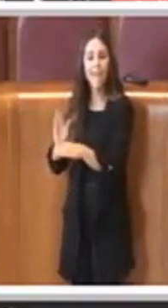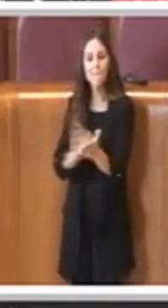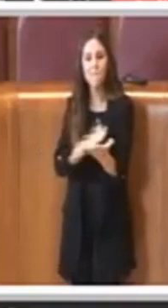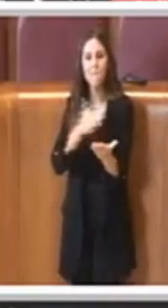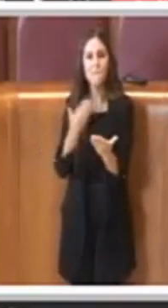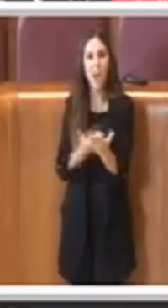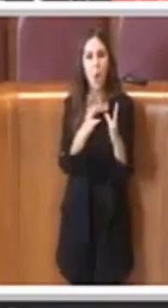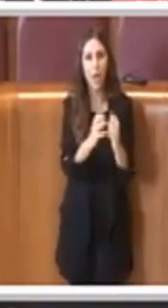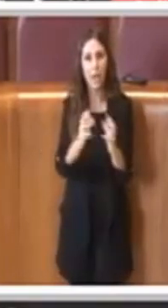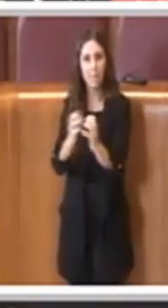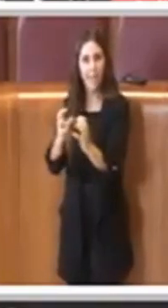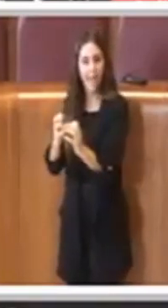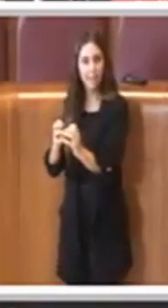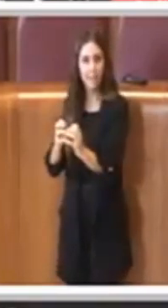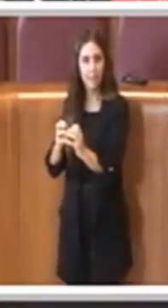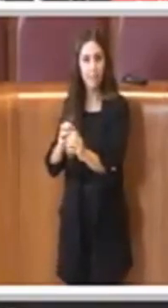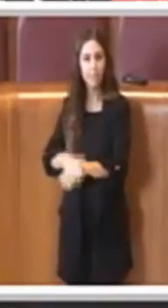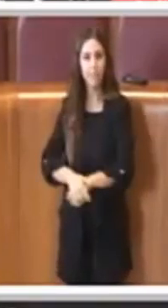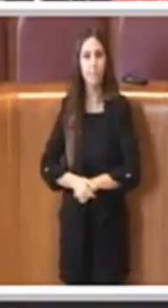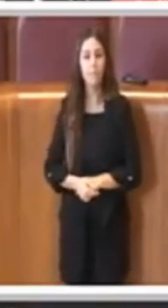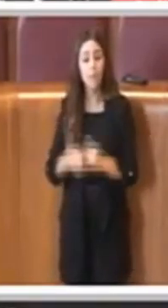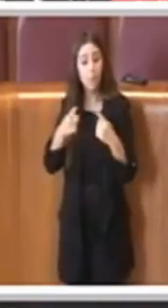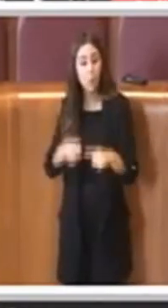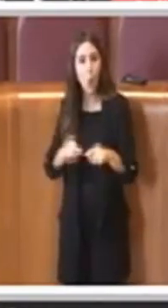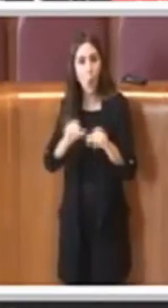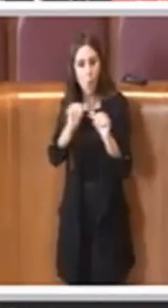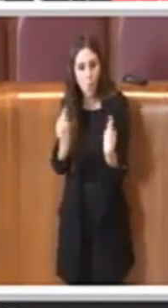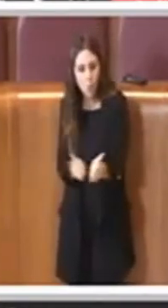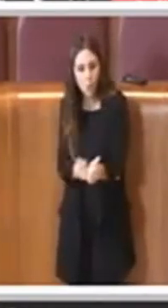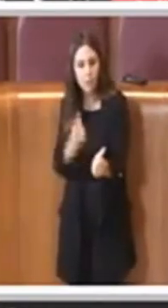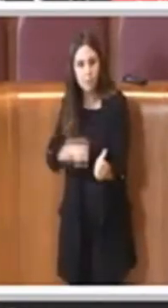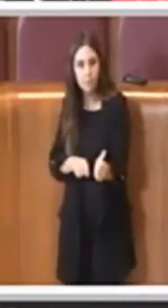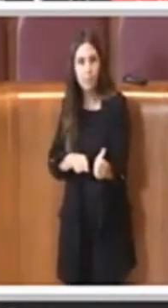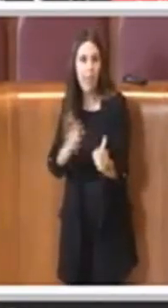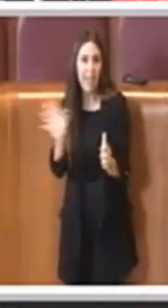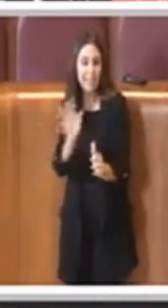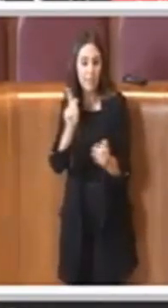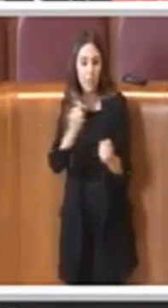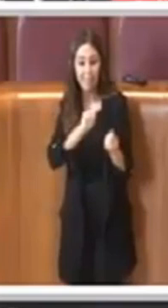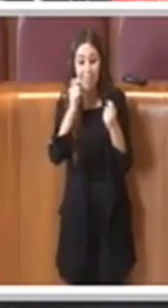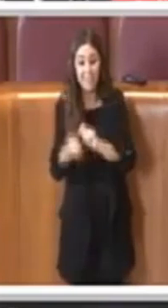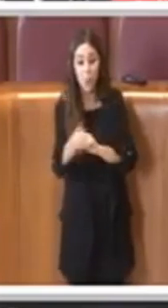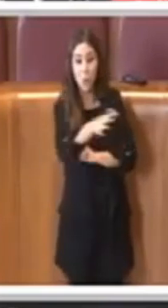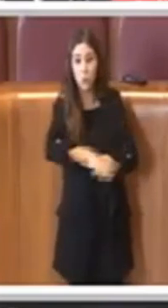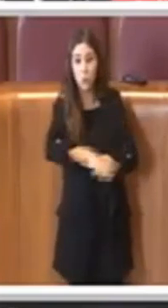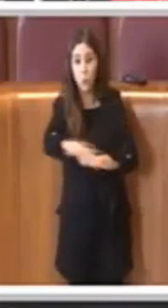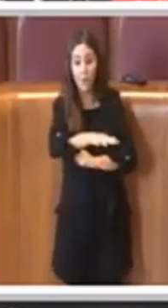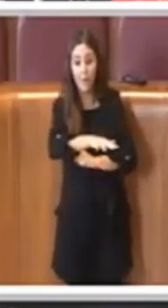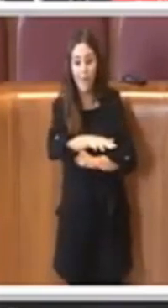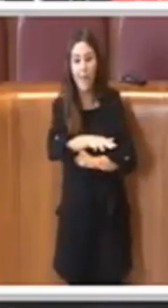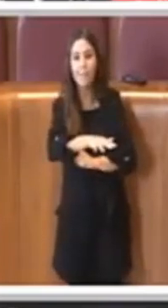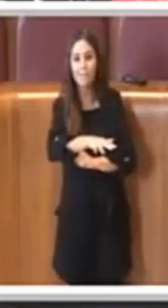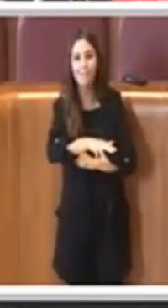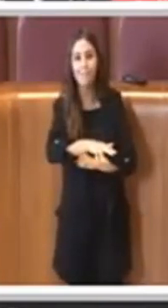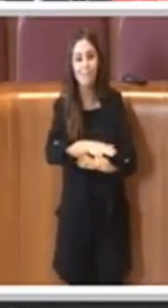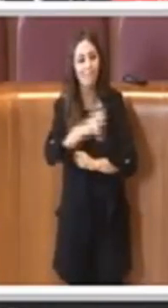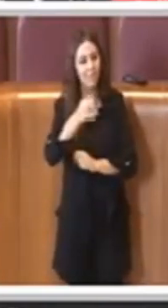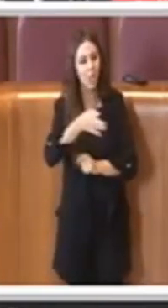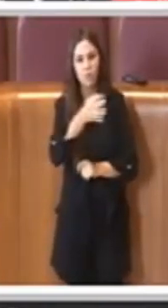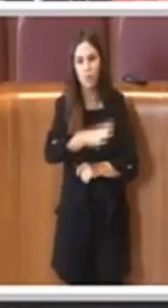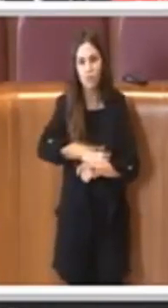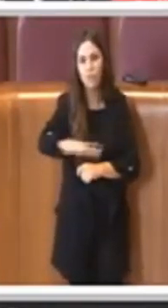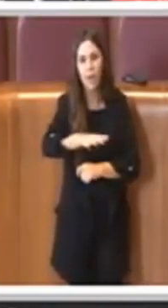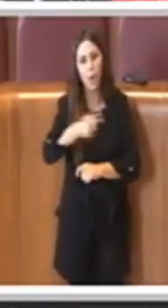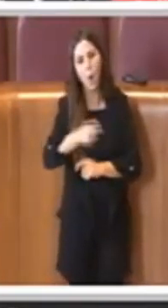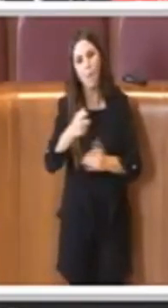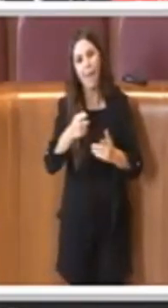degli impianti, e in questo modo quindi potranno trasformare, ad esempio, delle superfici verdi prevedendo